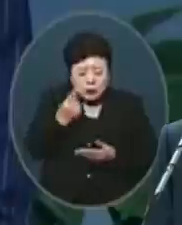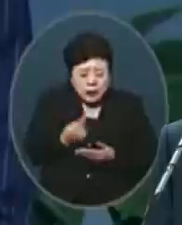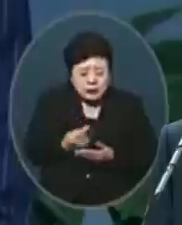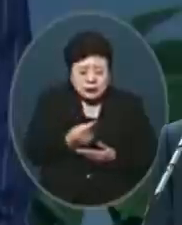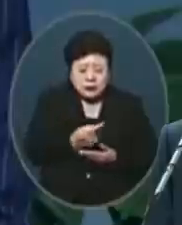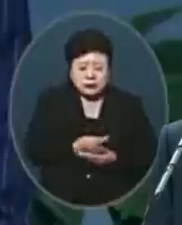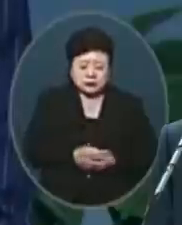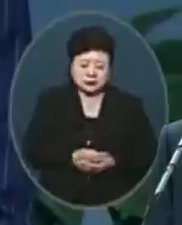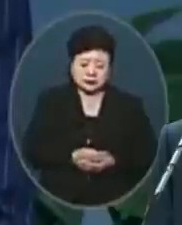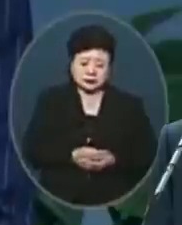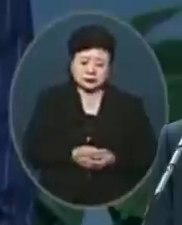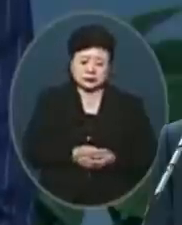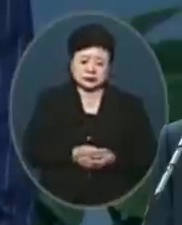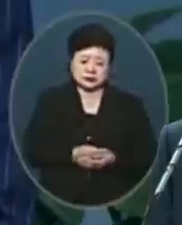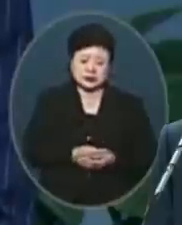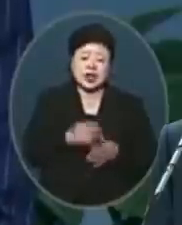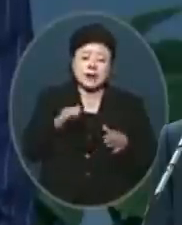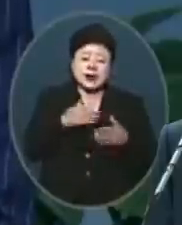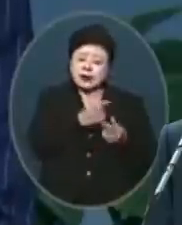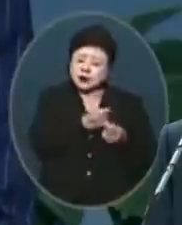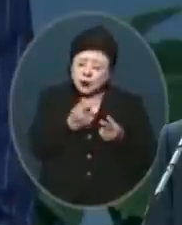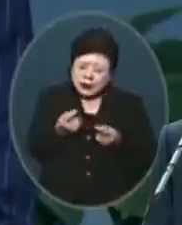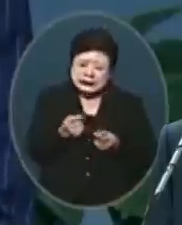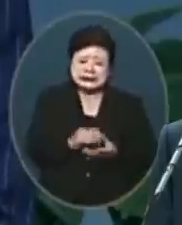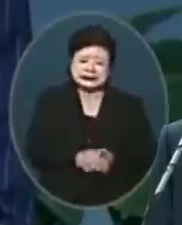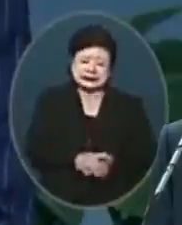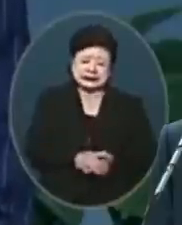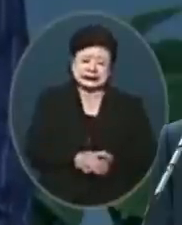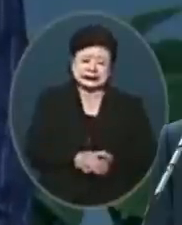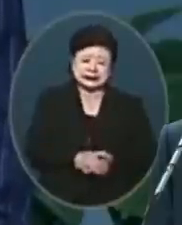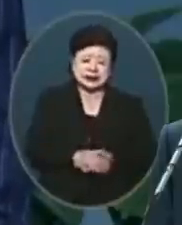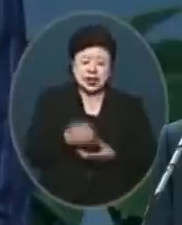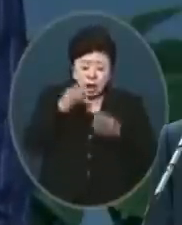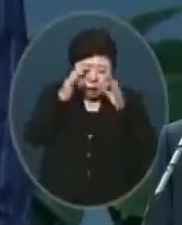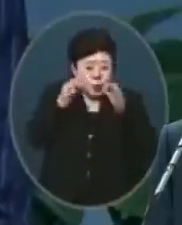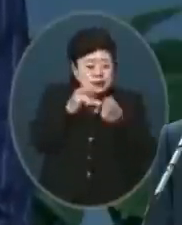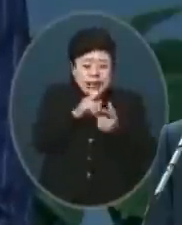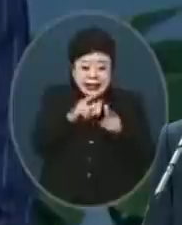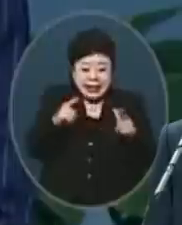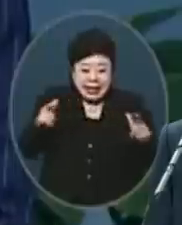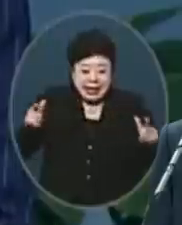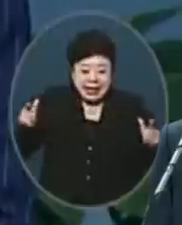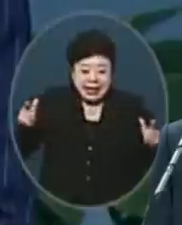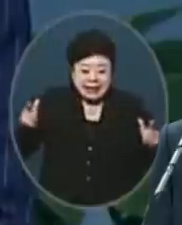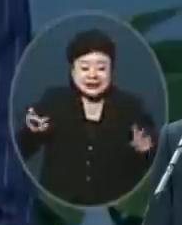그렇다고, 바람과 같이 눈에는 안 보이지만